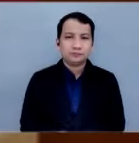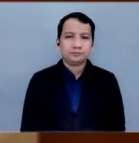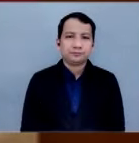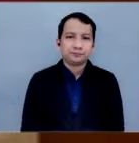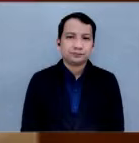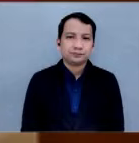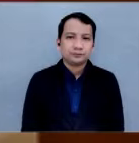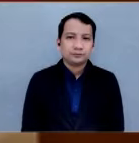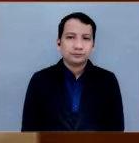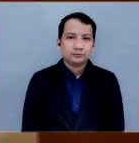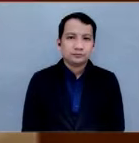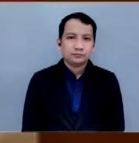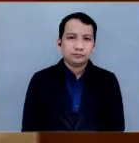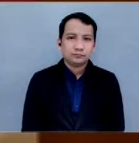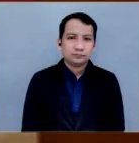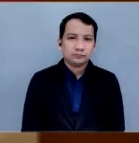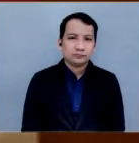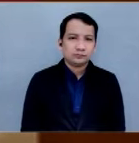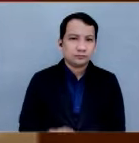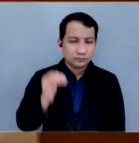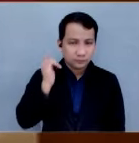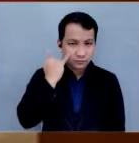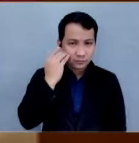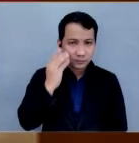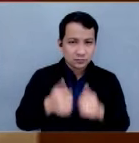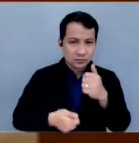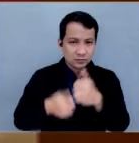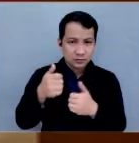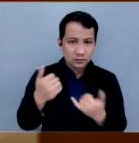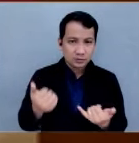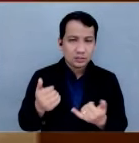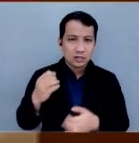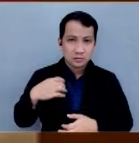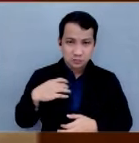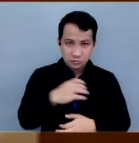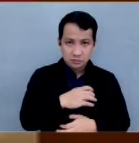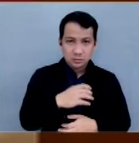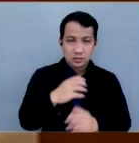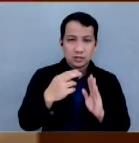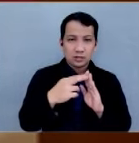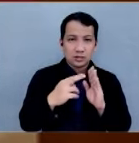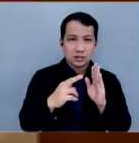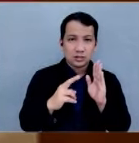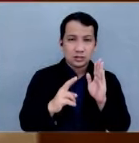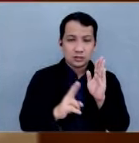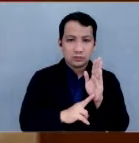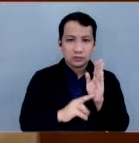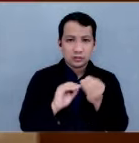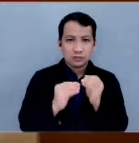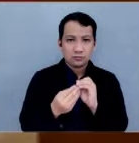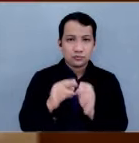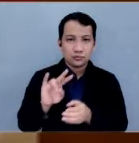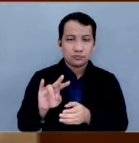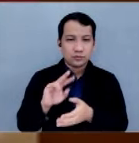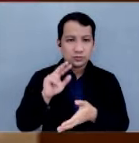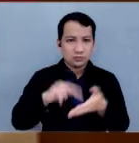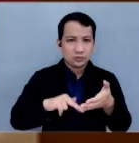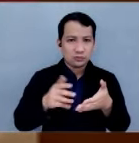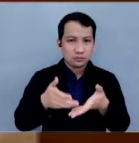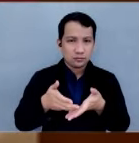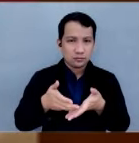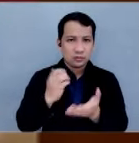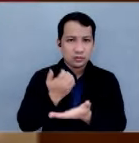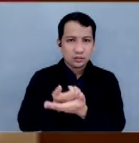pinasara Yes Julius ipinasan nga ngayon ng camara ang resolution of both houses number seven na layong luwagan yung economic